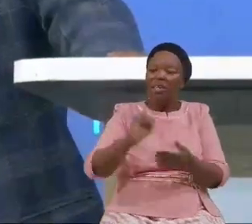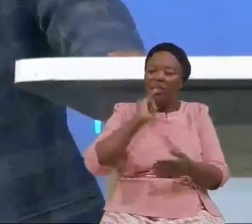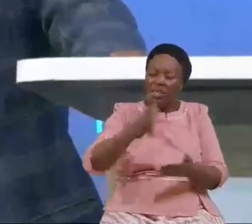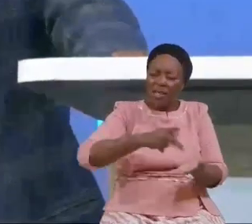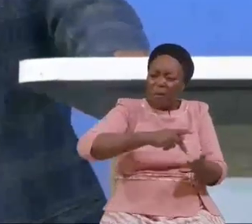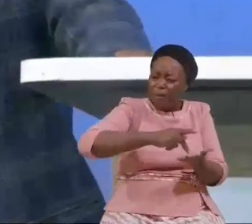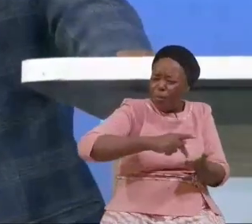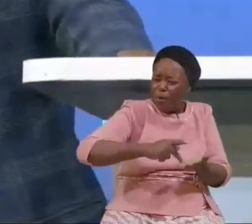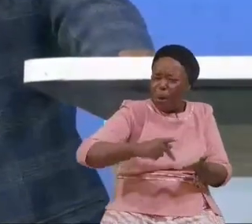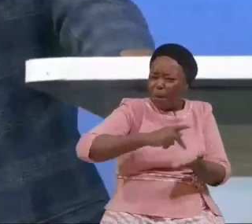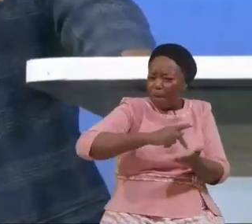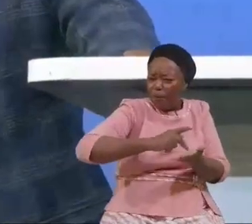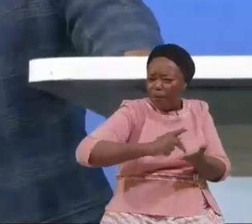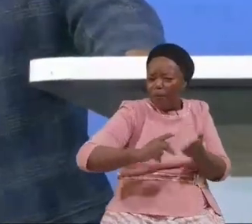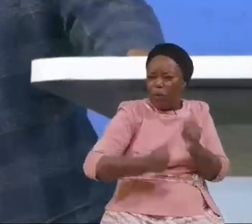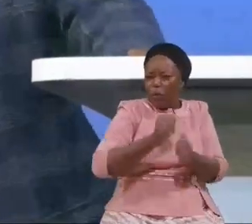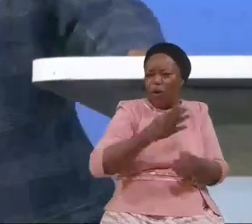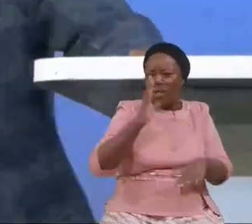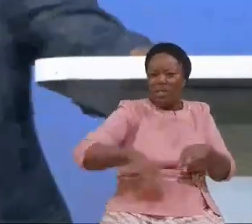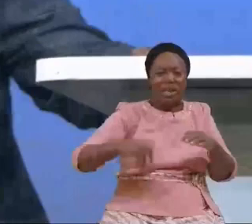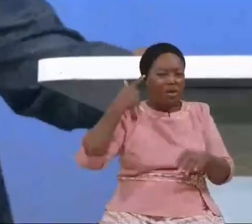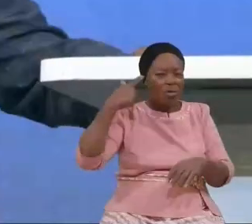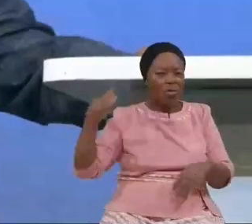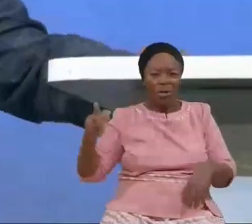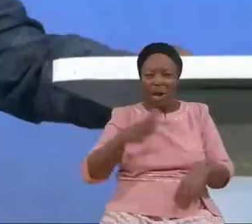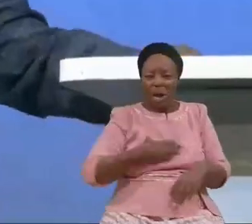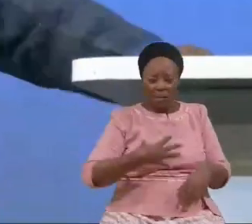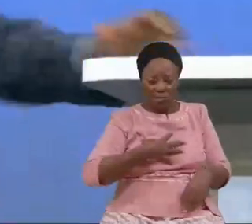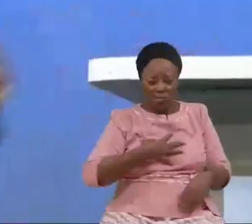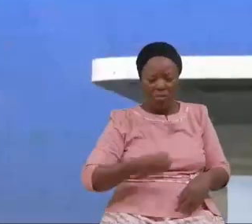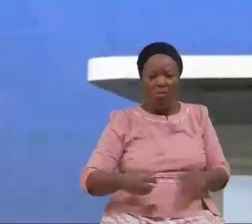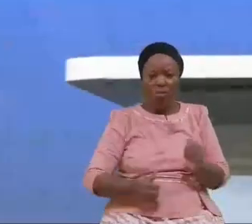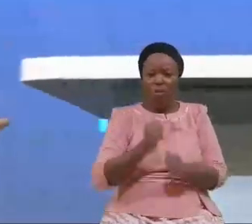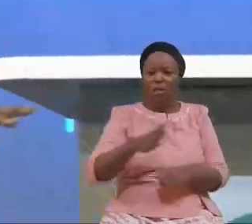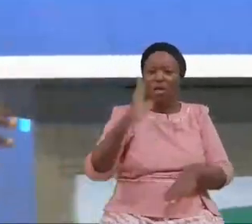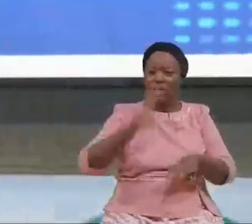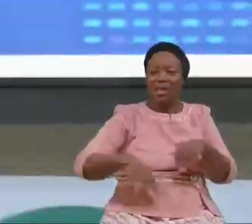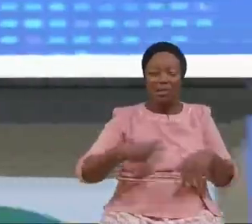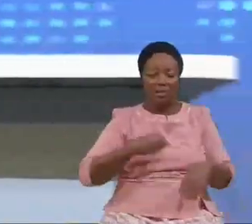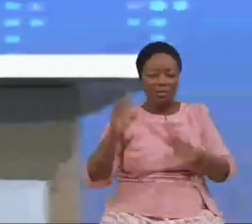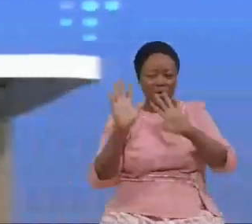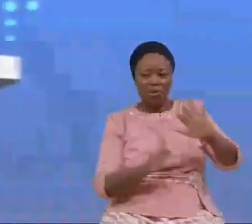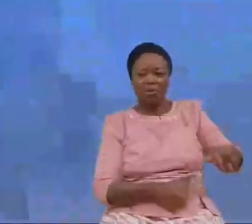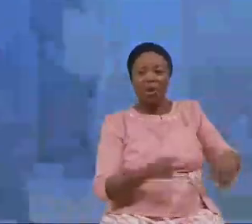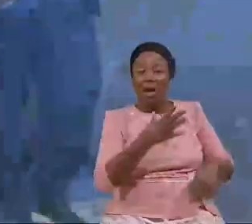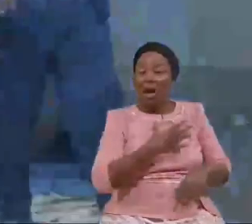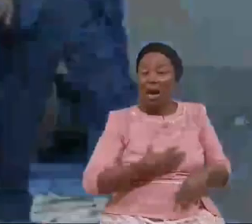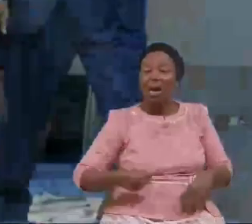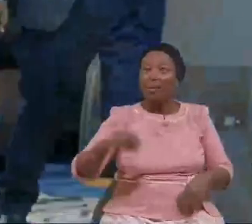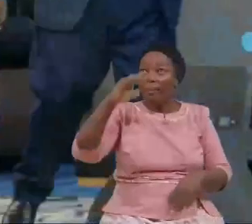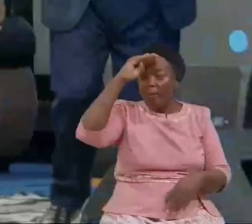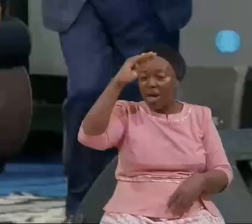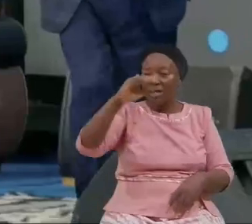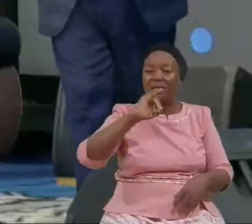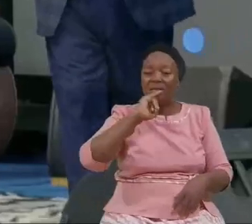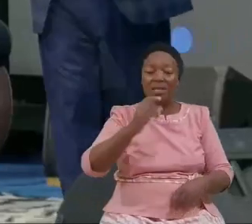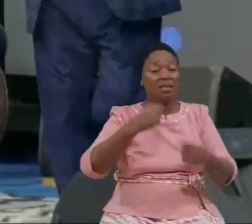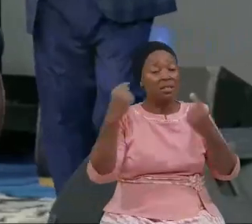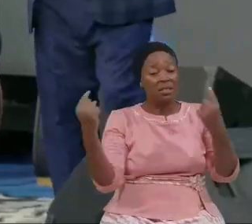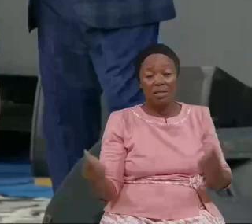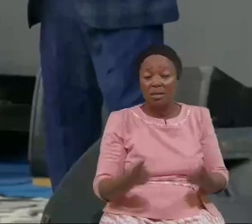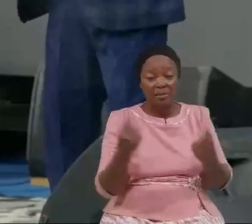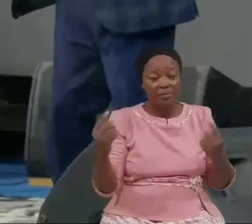plus pur que là et plus blanche que la neige et l'homme est pécheurs